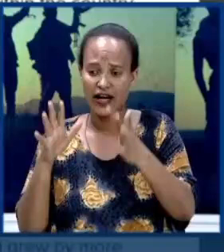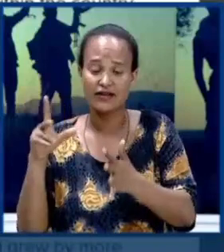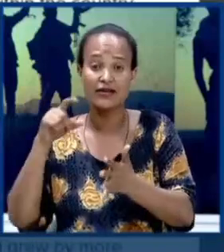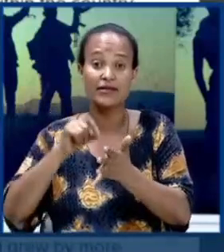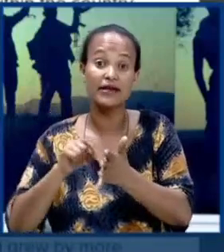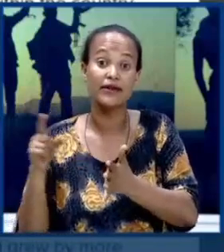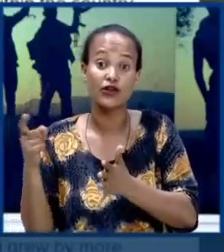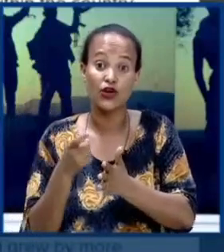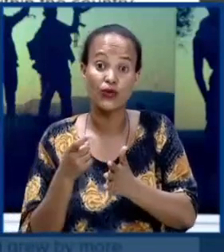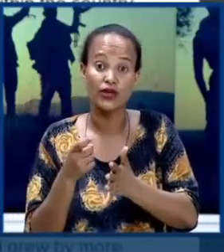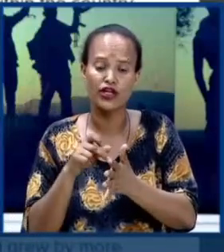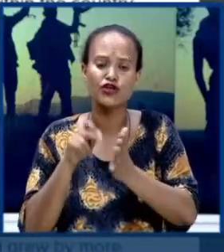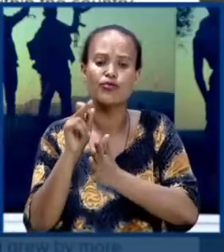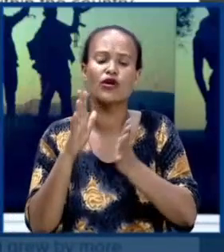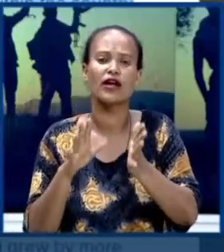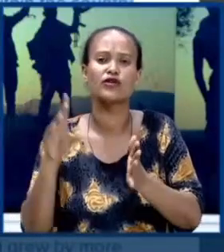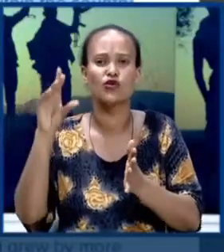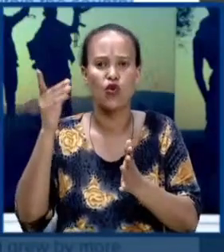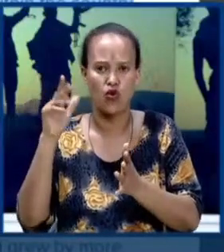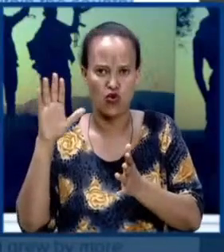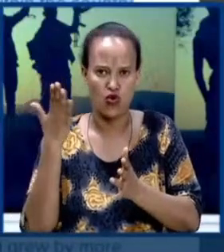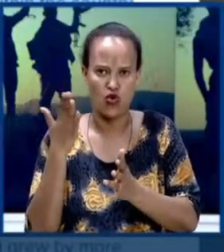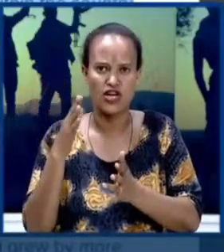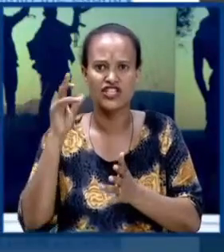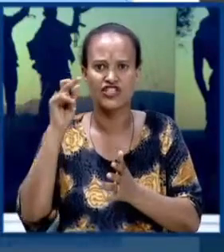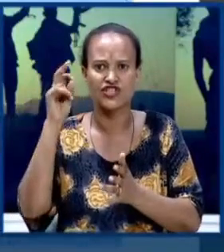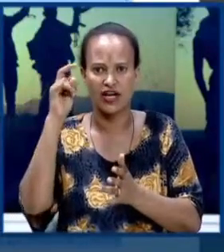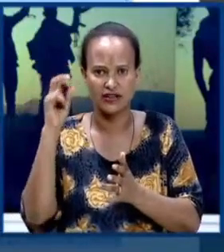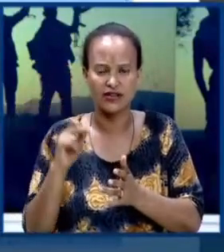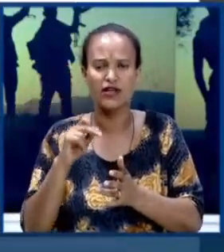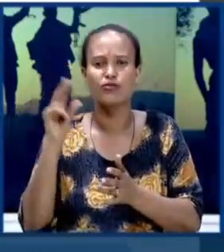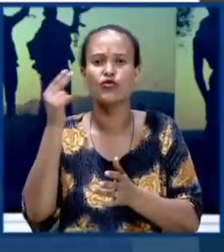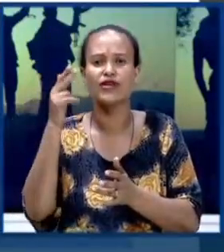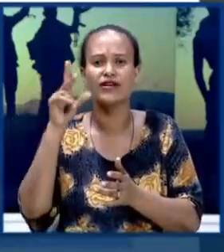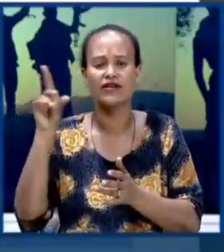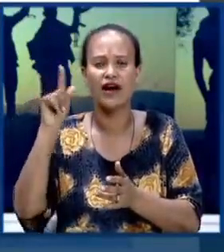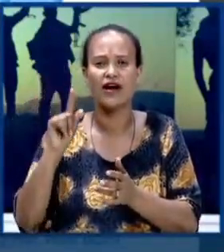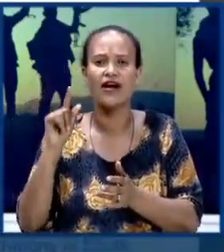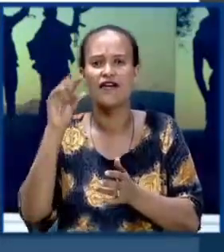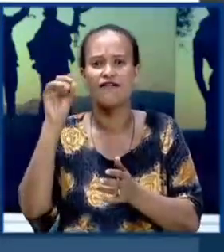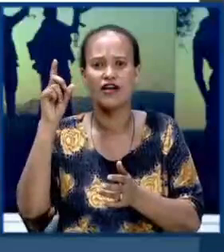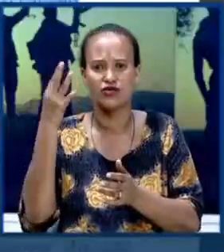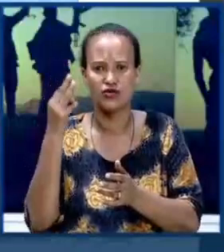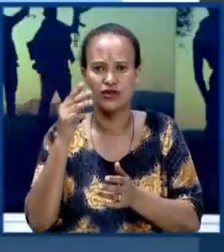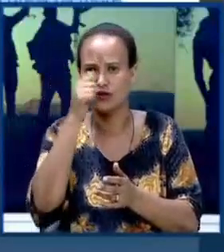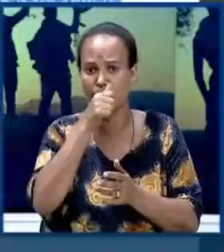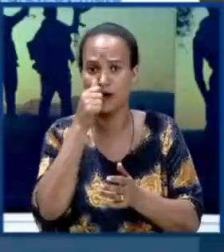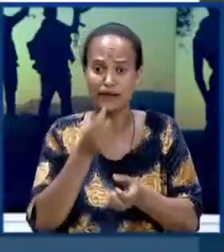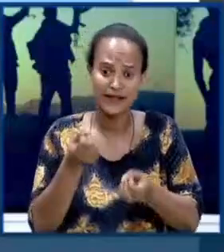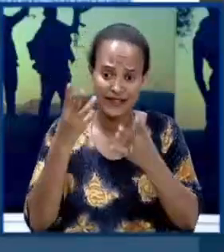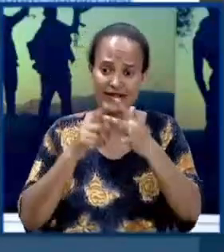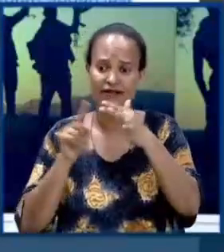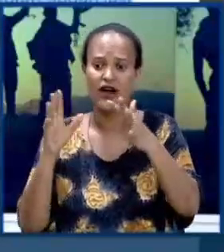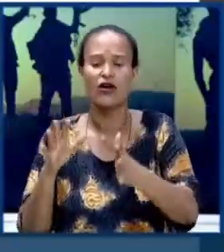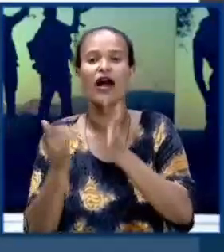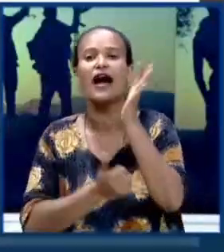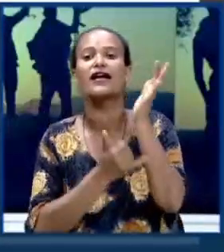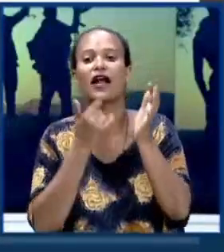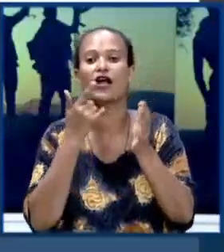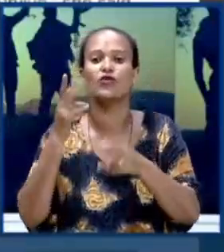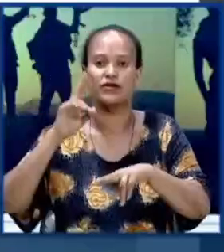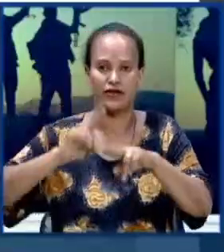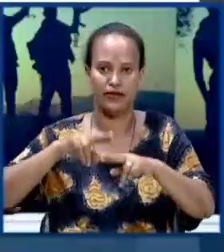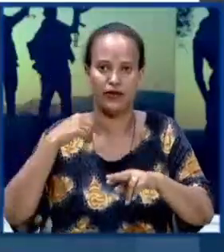ዘመዝገበ እንትኸውን ዲሞክራቲክ ኮንጎ፣ ቻድ፣ ቡርኪና ፋሶን ኢትዮጵያን በዝሒ ዜጋታት ዝተፈናቀሉውን ሃገራት ኢሉውን